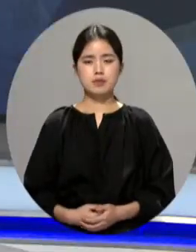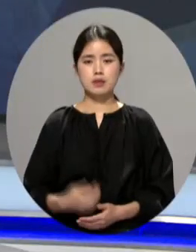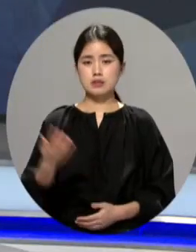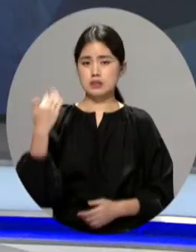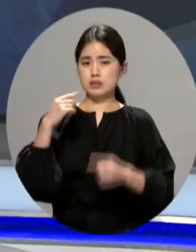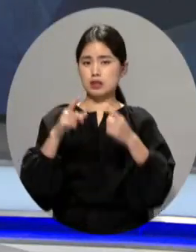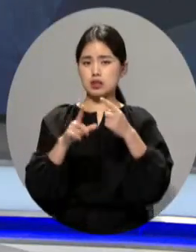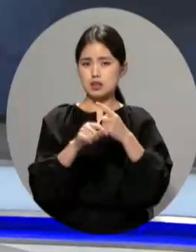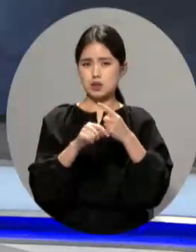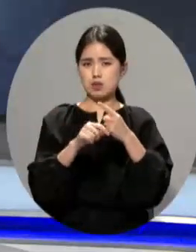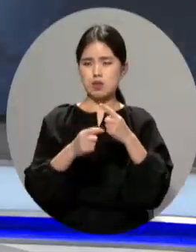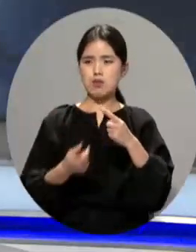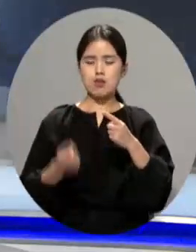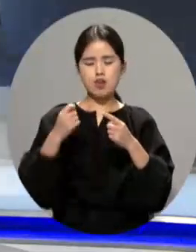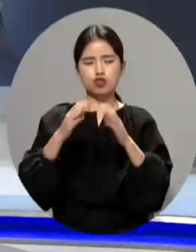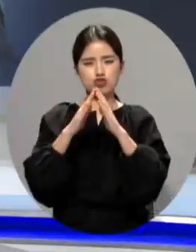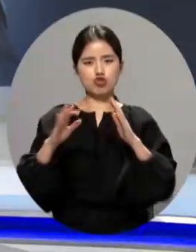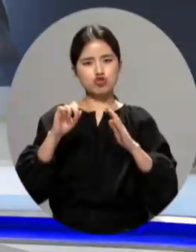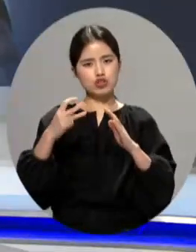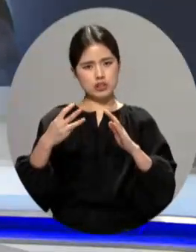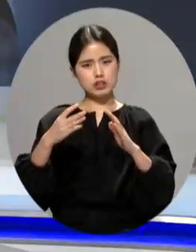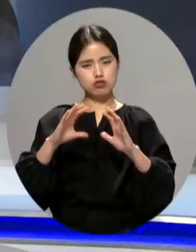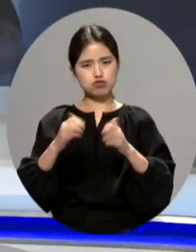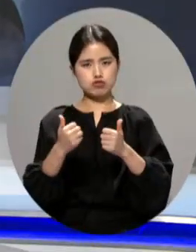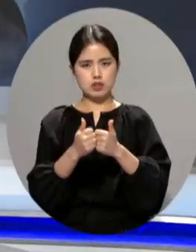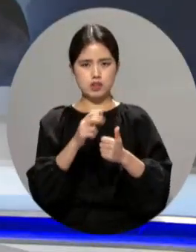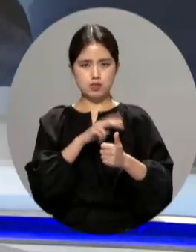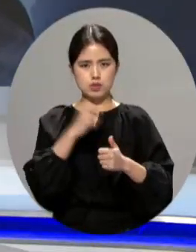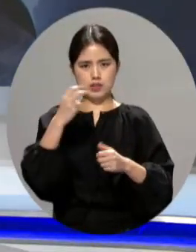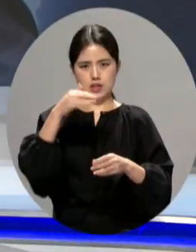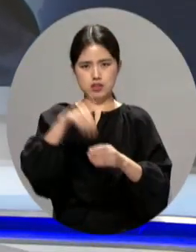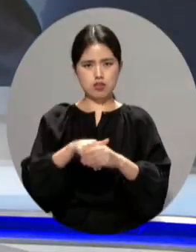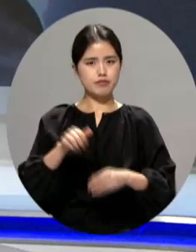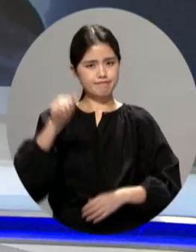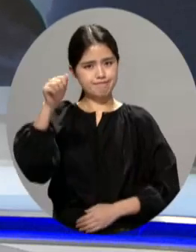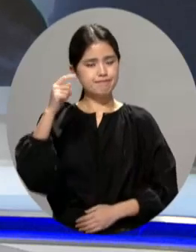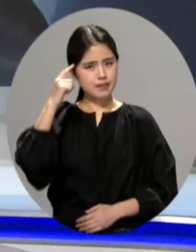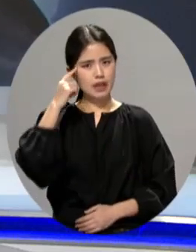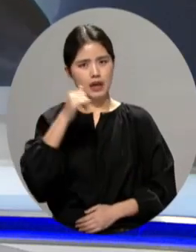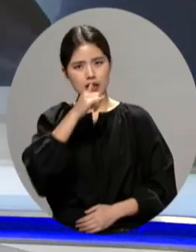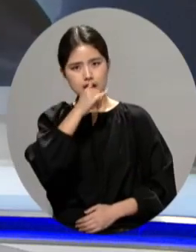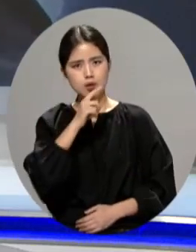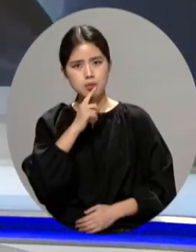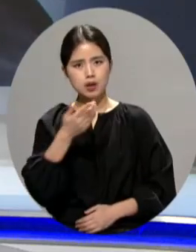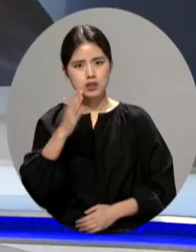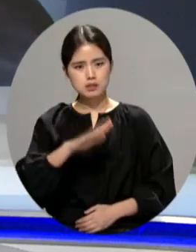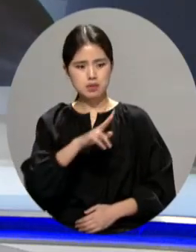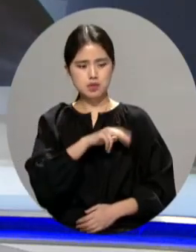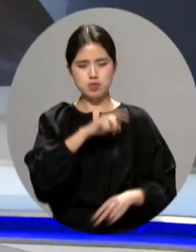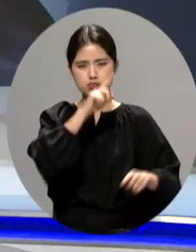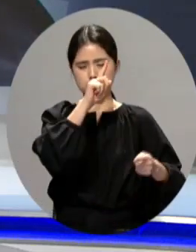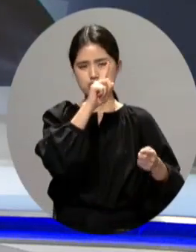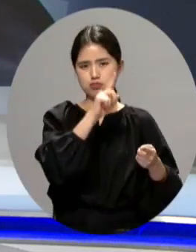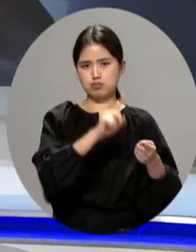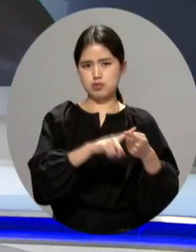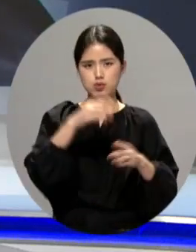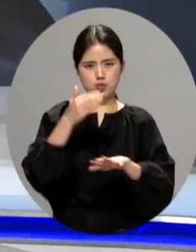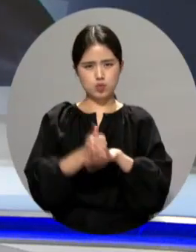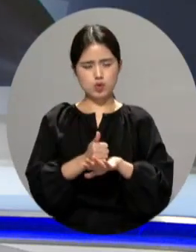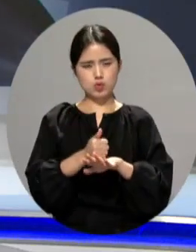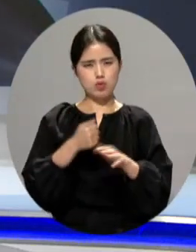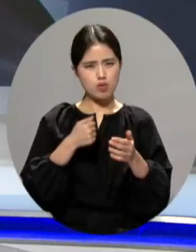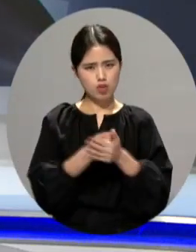지난 1월 일찍이 전주울 국회의원 재선거 출마 의사를 밝히고도 비례대표직을 유지하며 최종 결정을